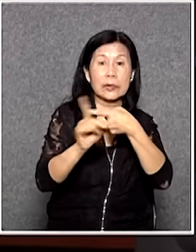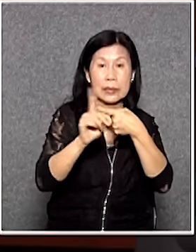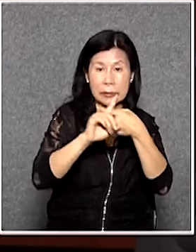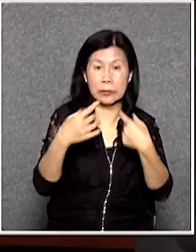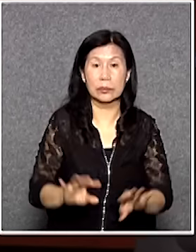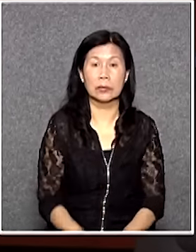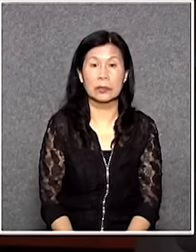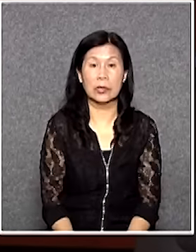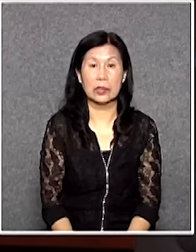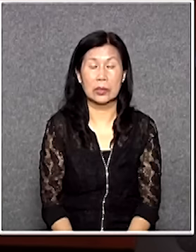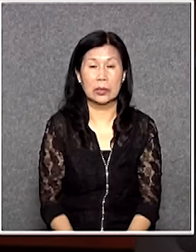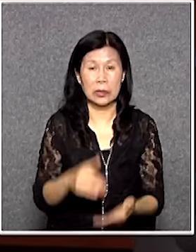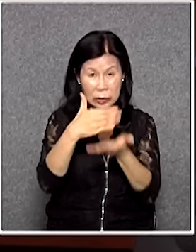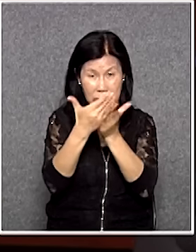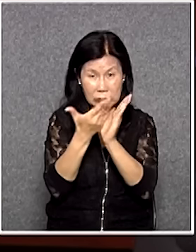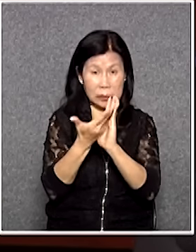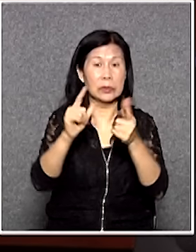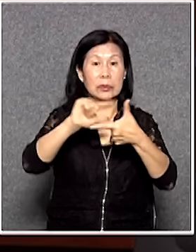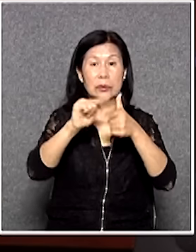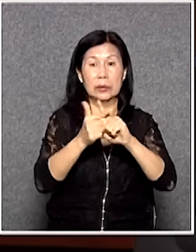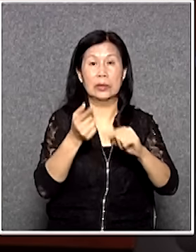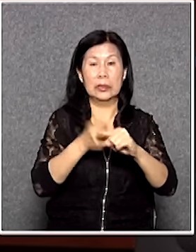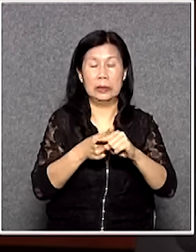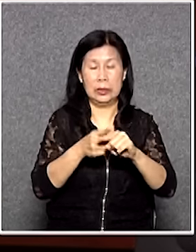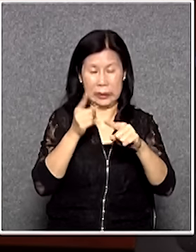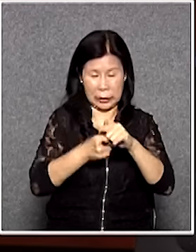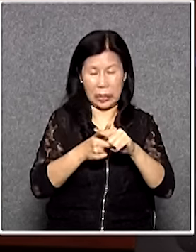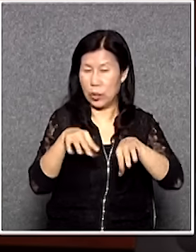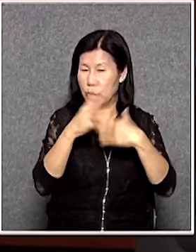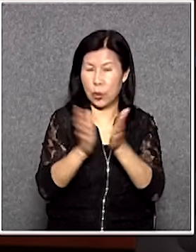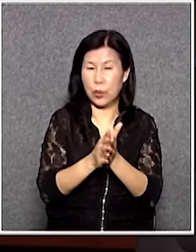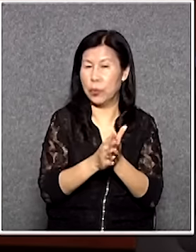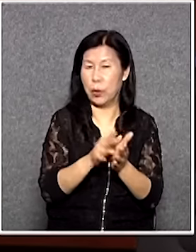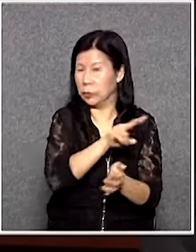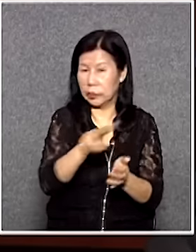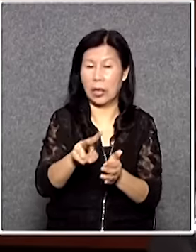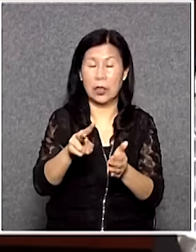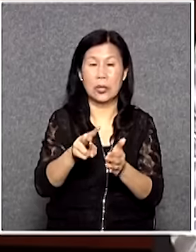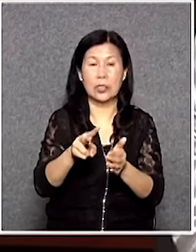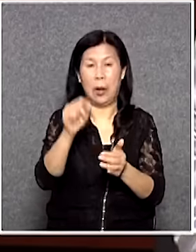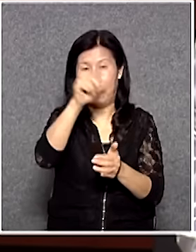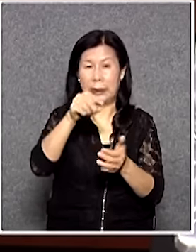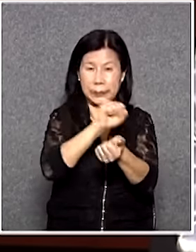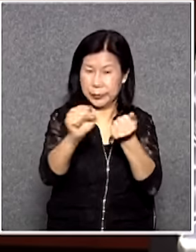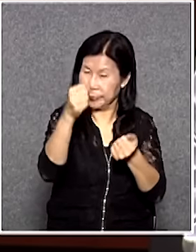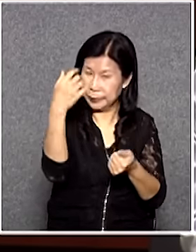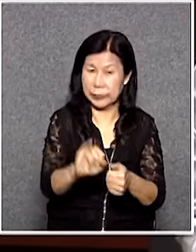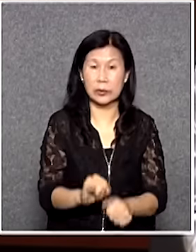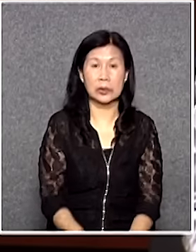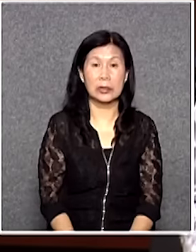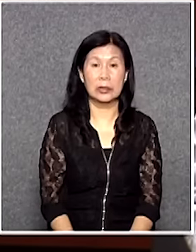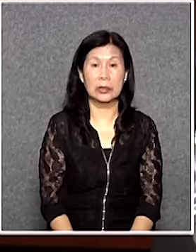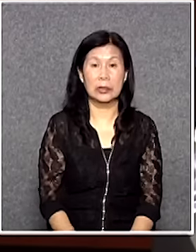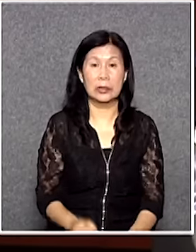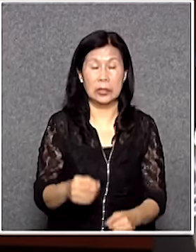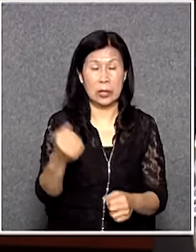不過以上的方法呢，其實都不可以徹底解決這個強積金問題的，我們都講過很多次，解決強積金問